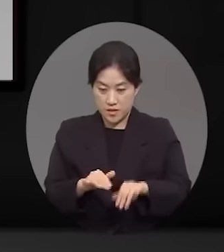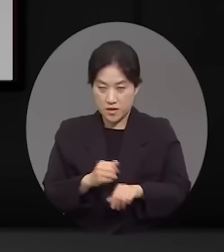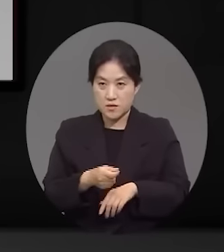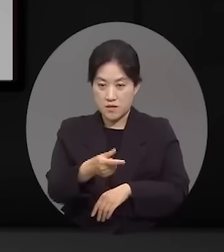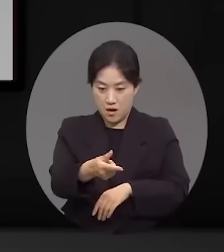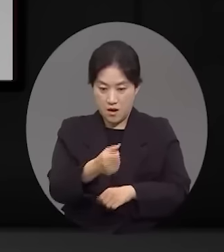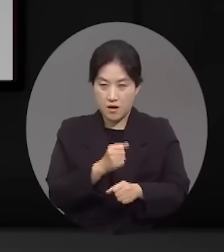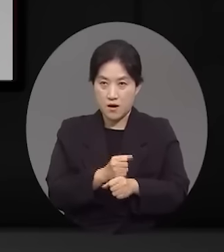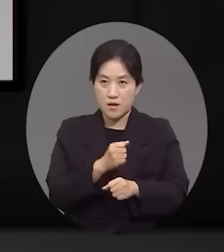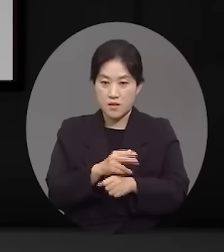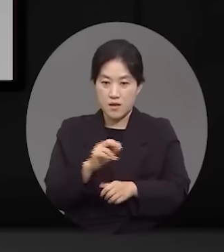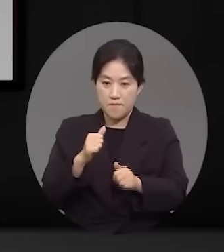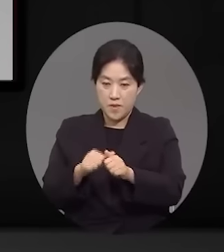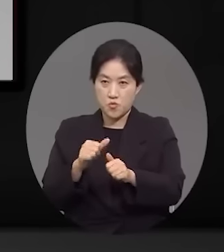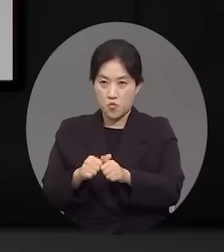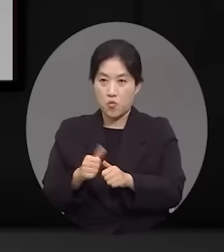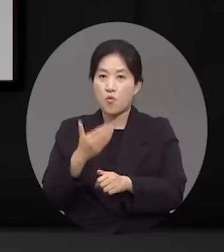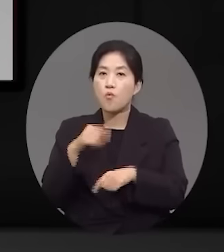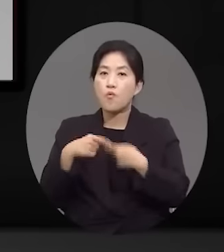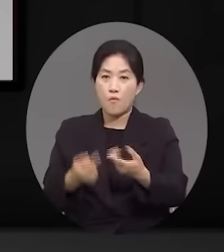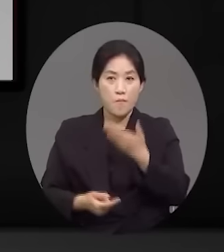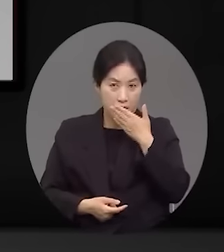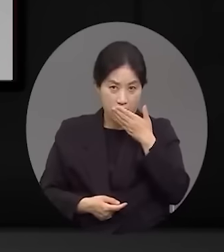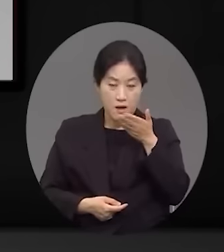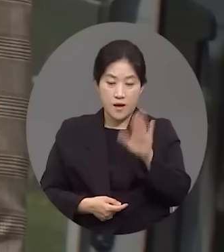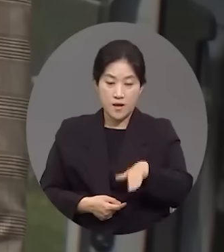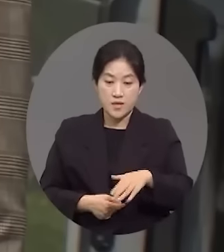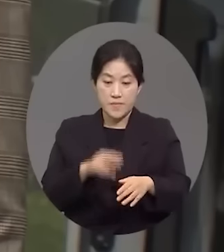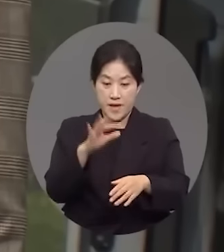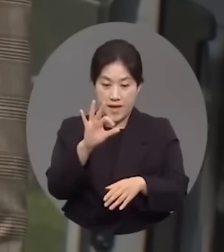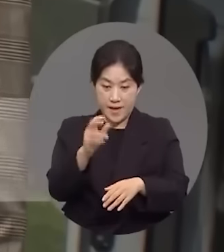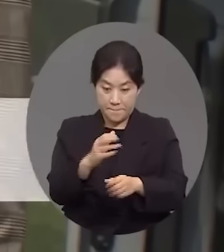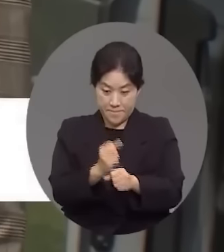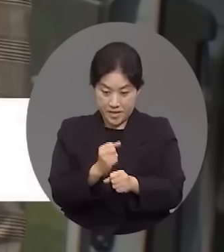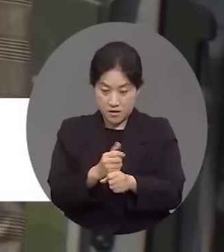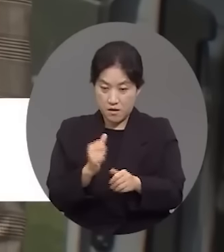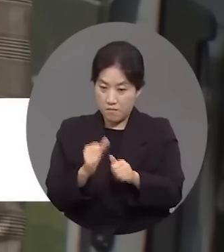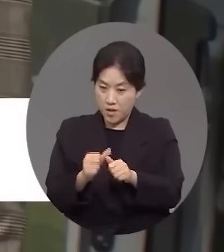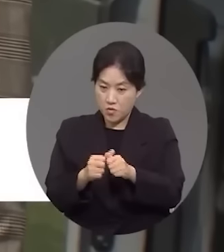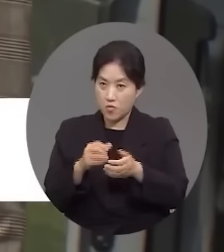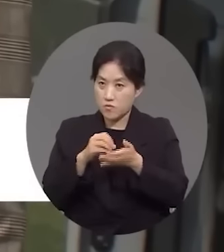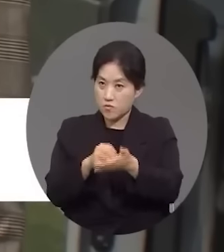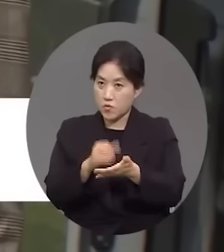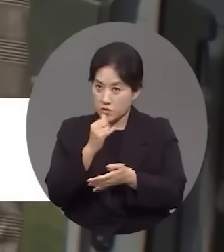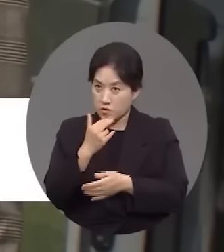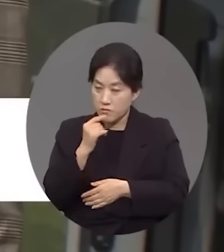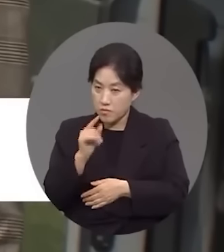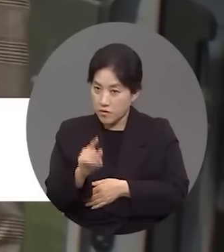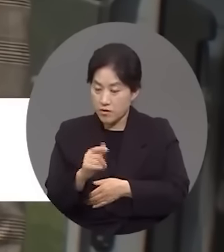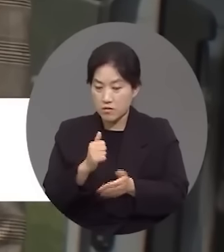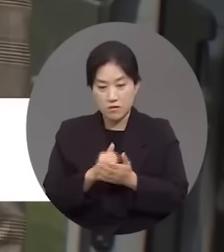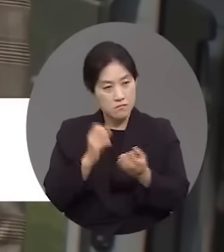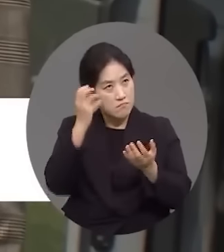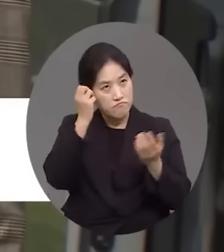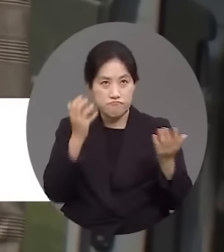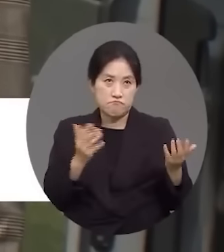제출하고 멘토링을 할 수는 있습니다 하지만이 앱 개발자는 멘토 등록을 했냐는 질문에 기억이